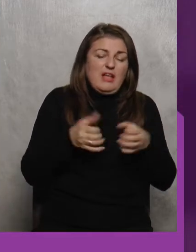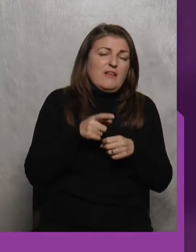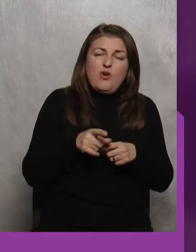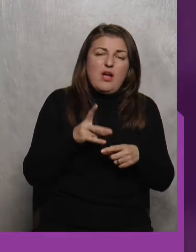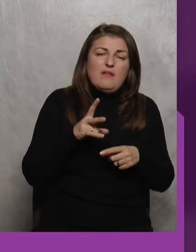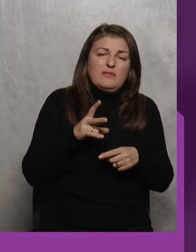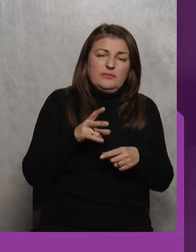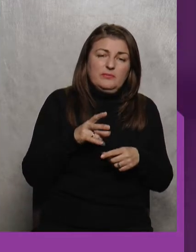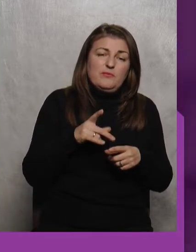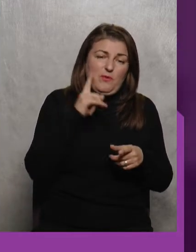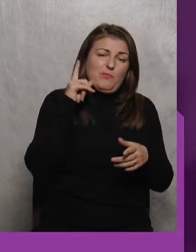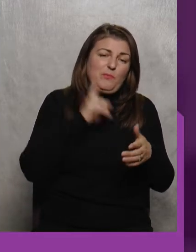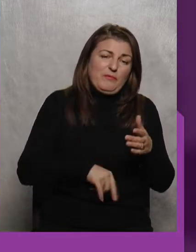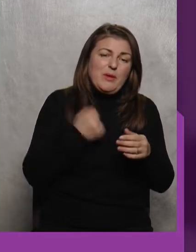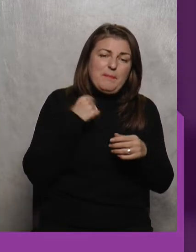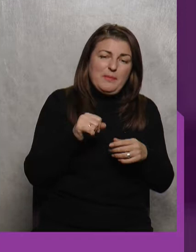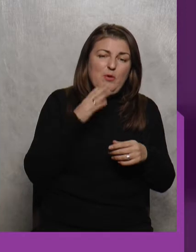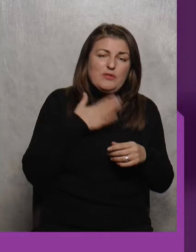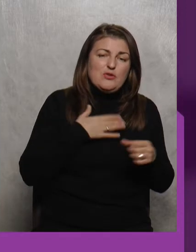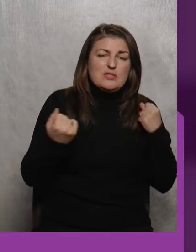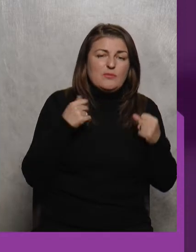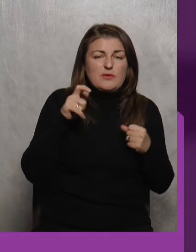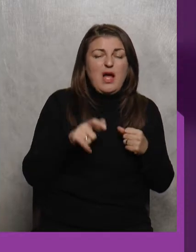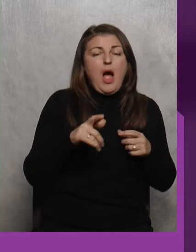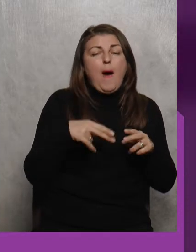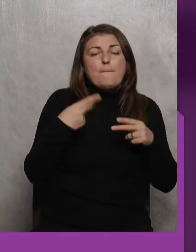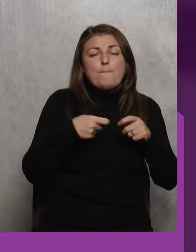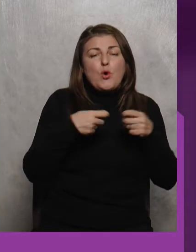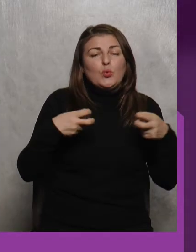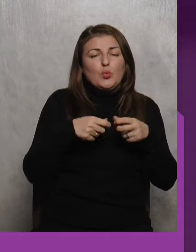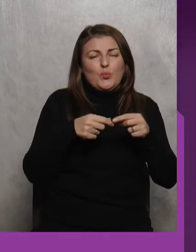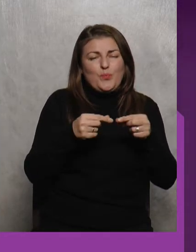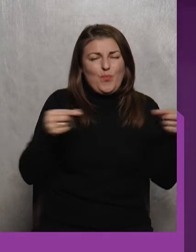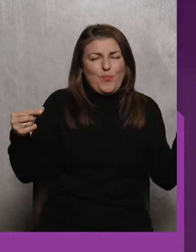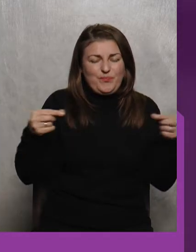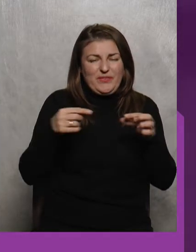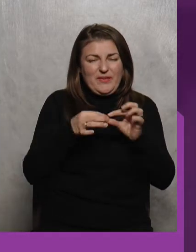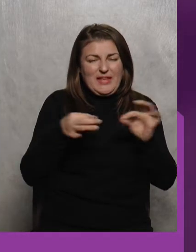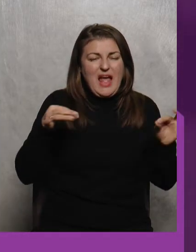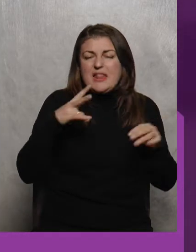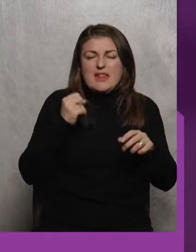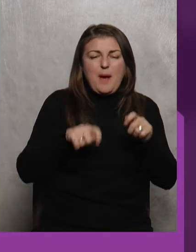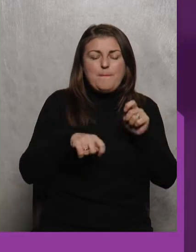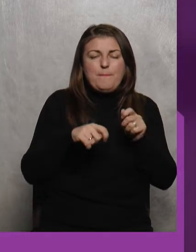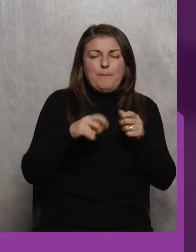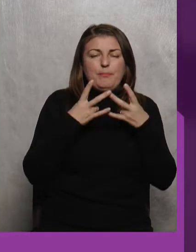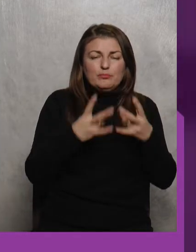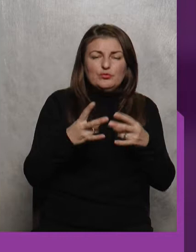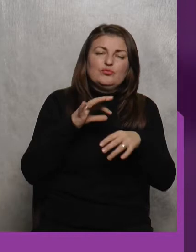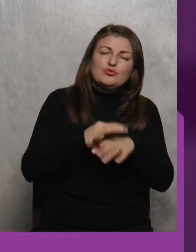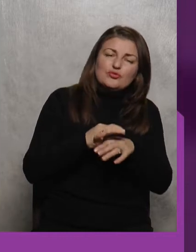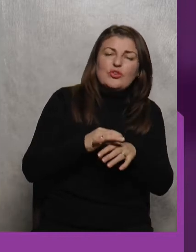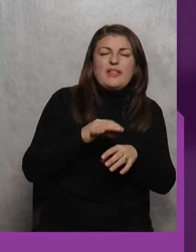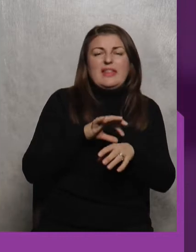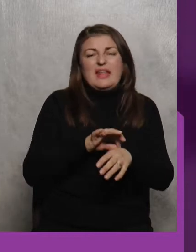не от впевнена перемога нашої спортсменки. Мотузка не пошкоджує тіла суперника, не шкіри,